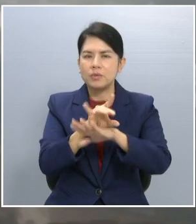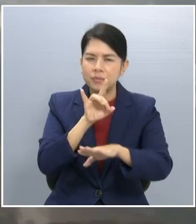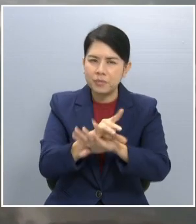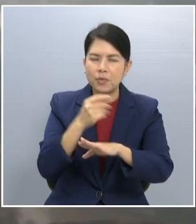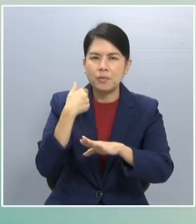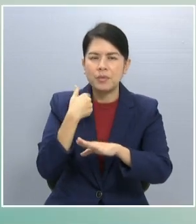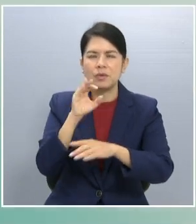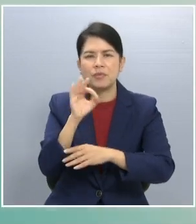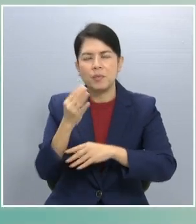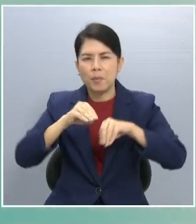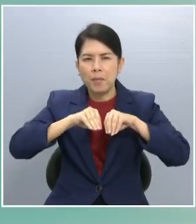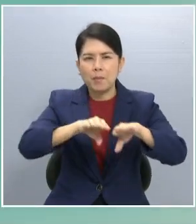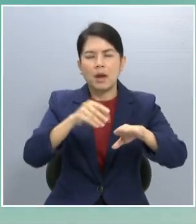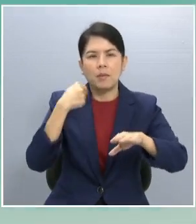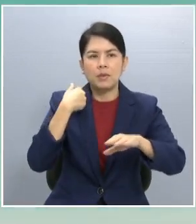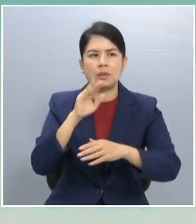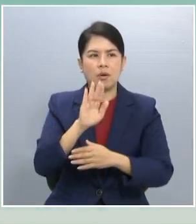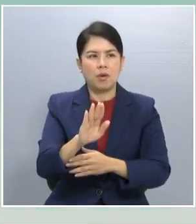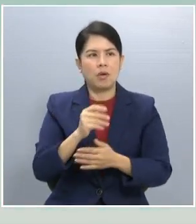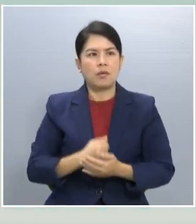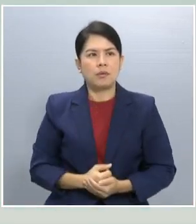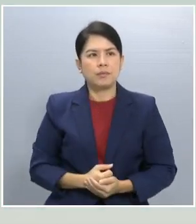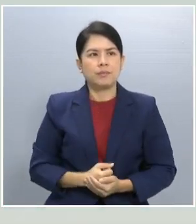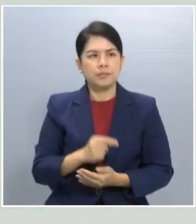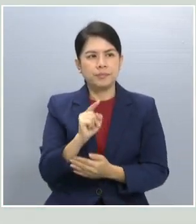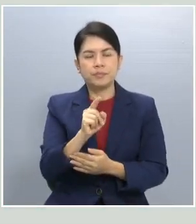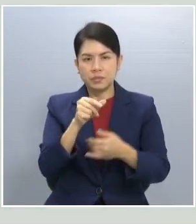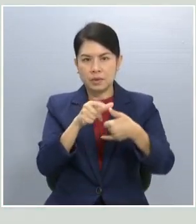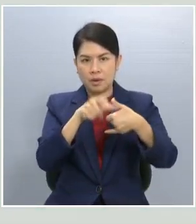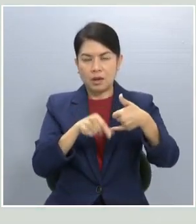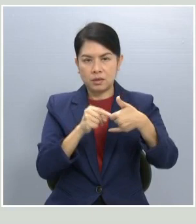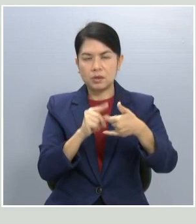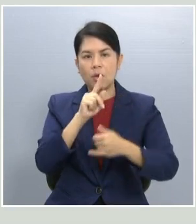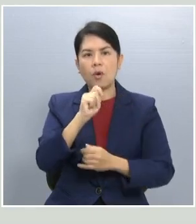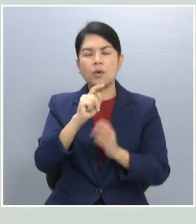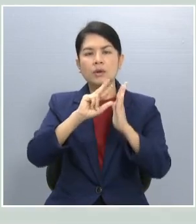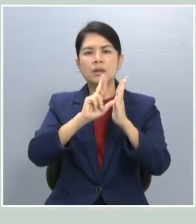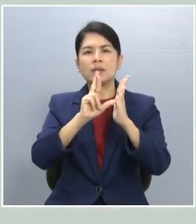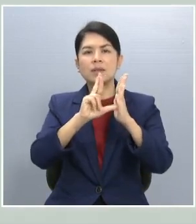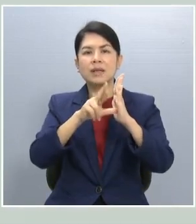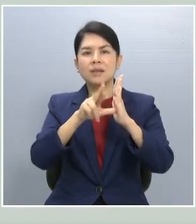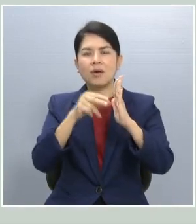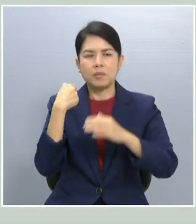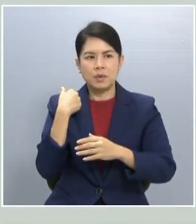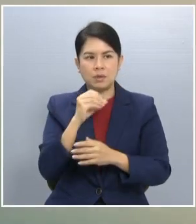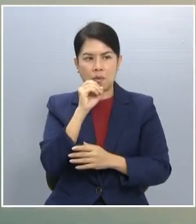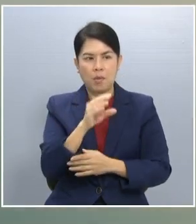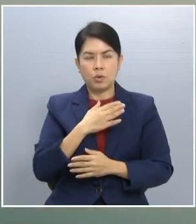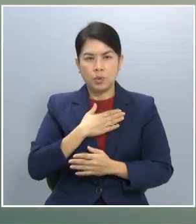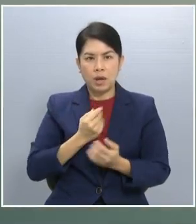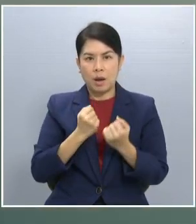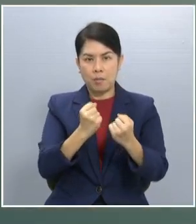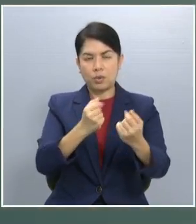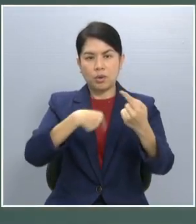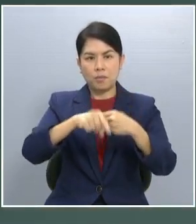เชียงใหม่เช่นคุณริชชี่มากาโมะใช่มั้ยแชร์ใน tiktokค่ะโพสต์คลิปขณะกำลังมุ่งหน้าไปดอยสุเทพตลอดทาง